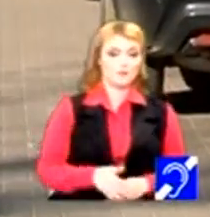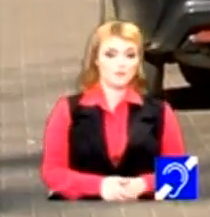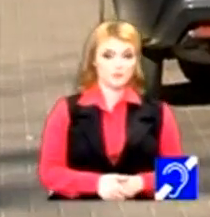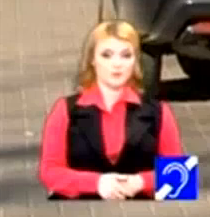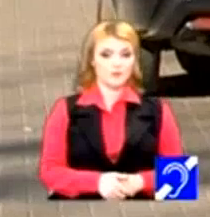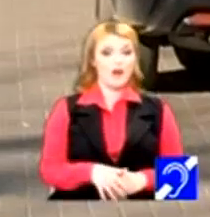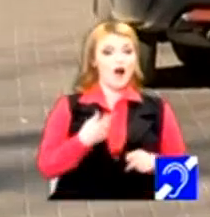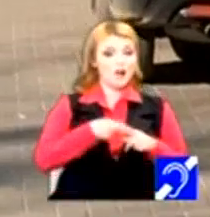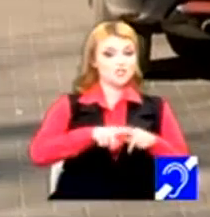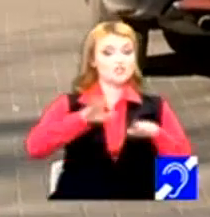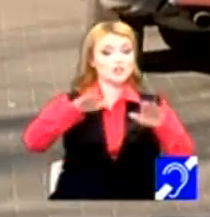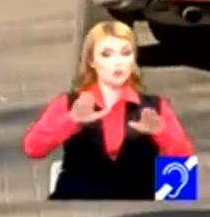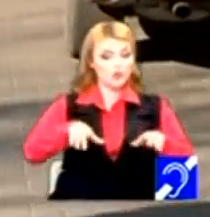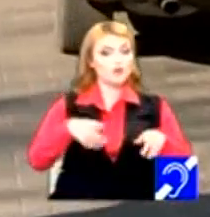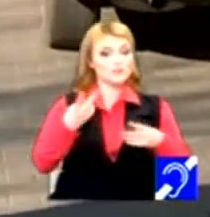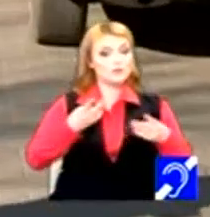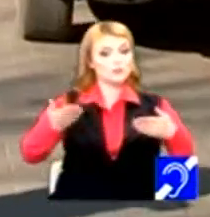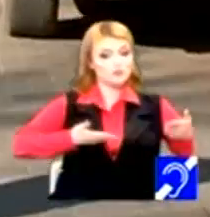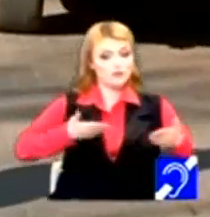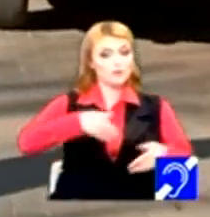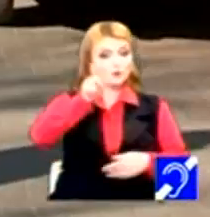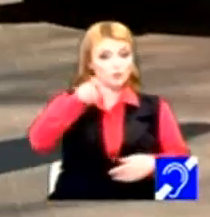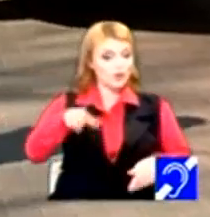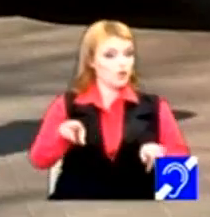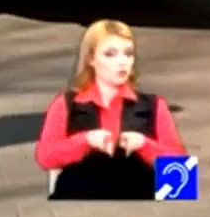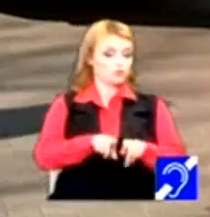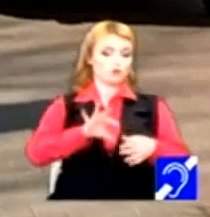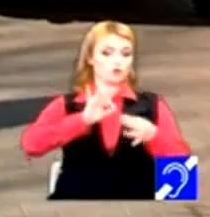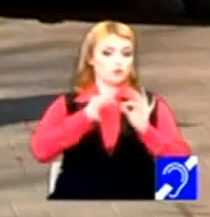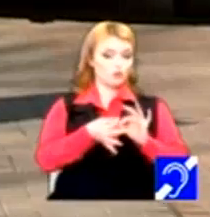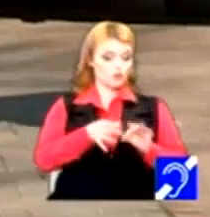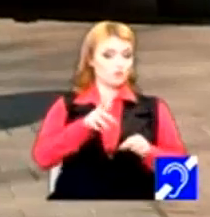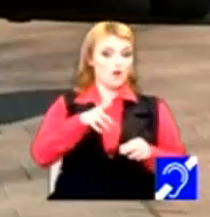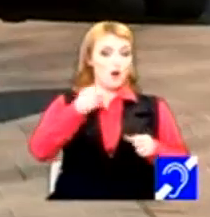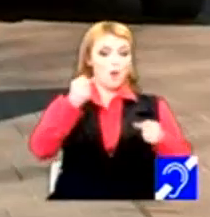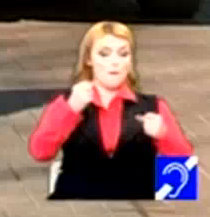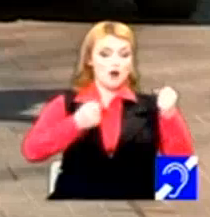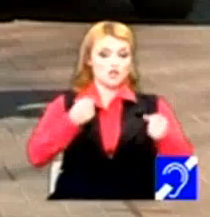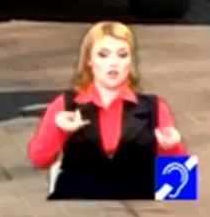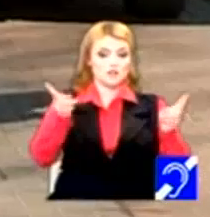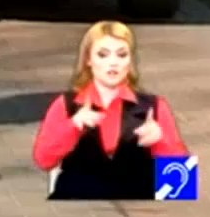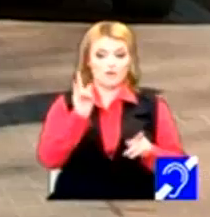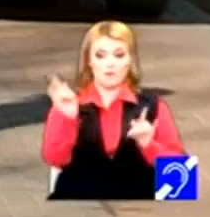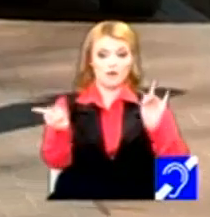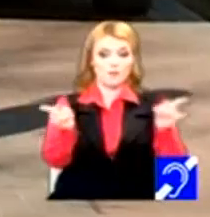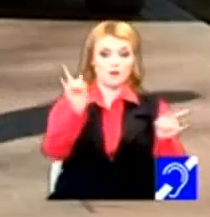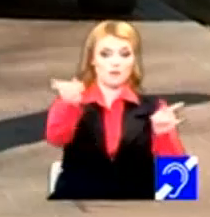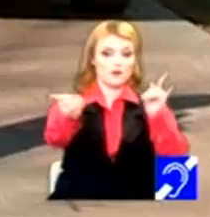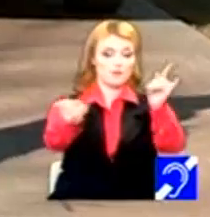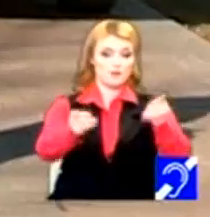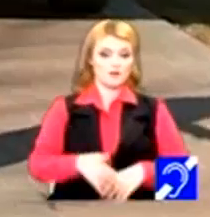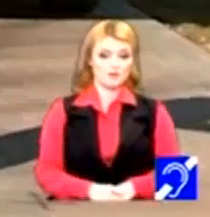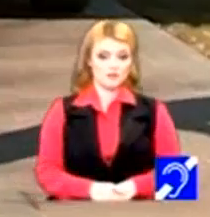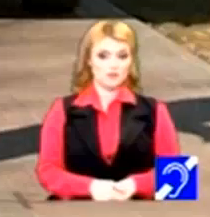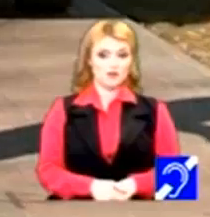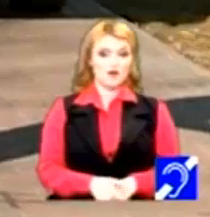destinat pietonilor este la fel limitat, unde mai pui că mașinile sunt parcate pe două părți, iar pista destinată